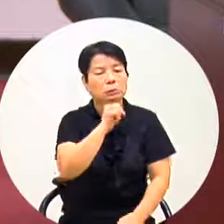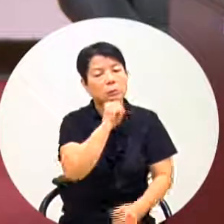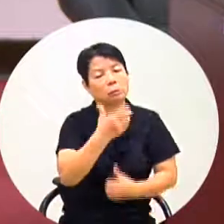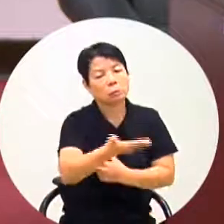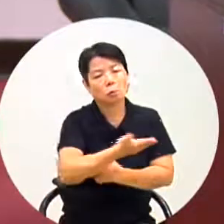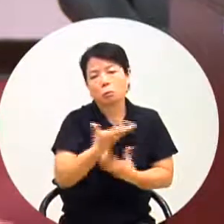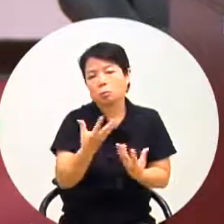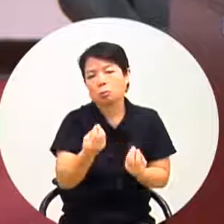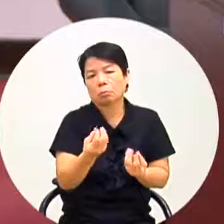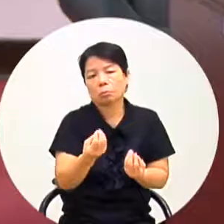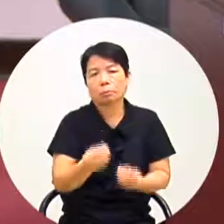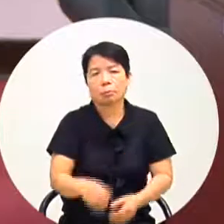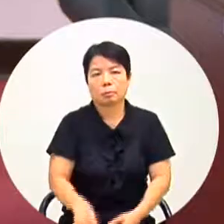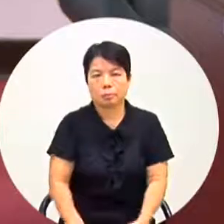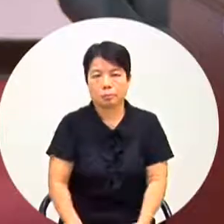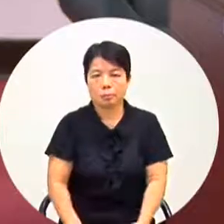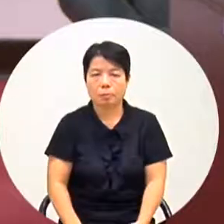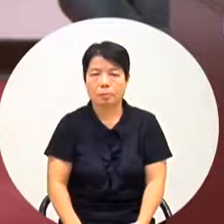有那个